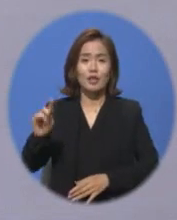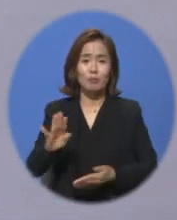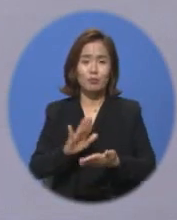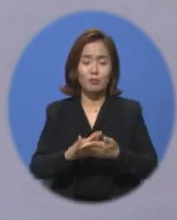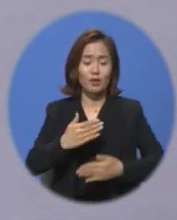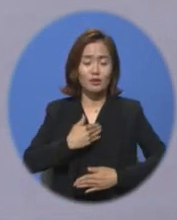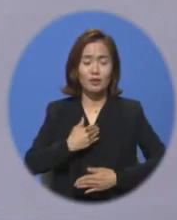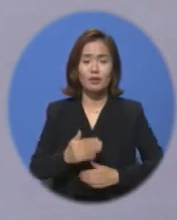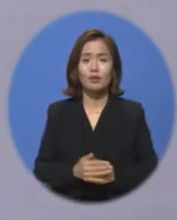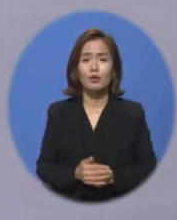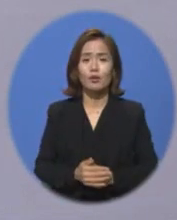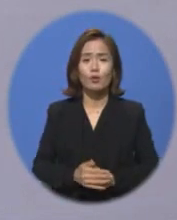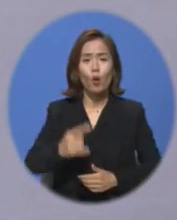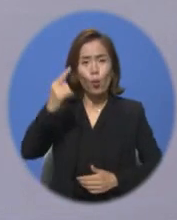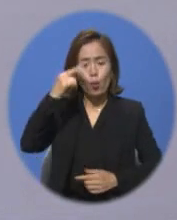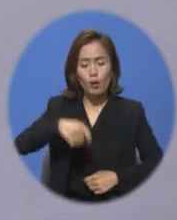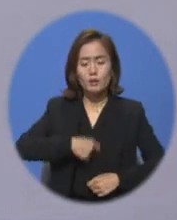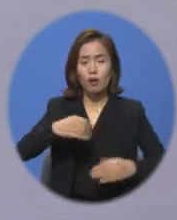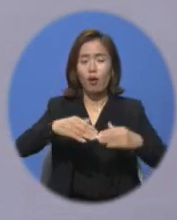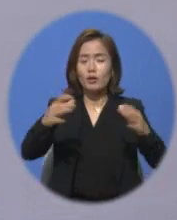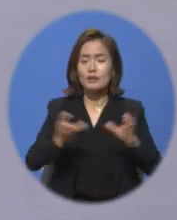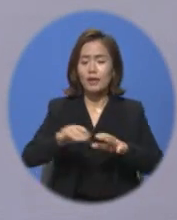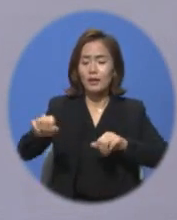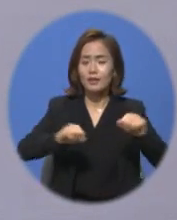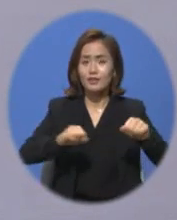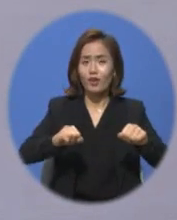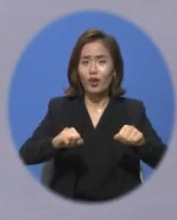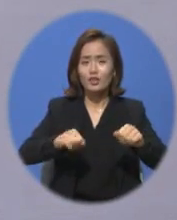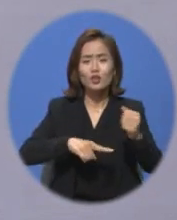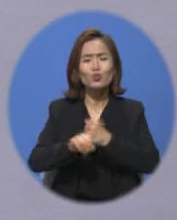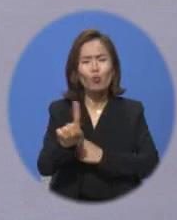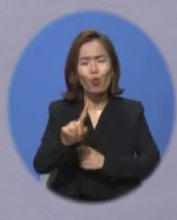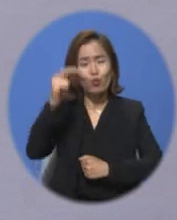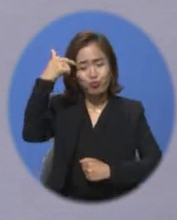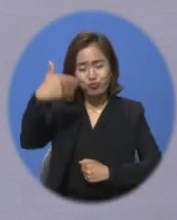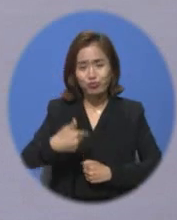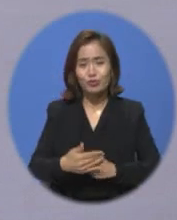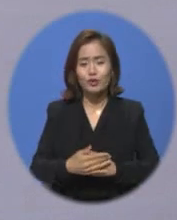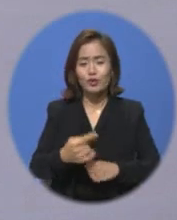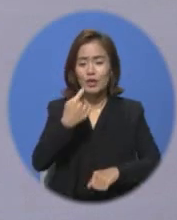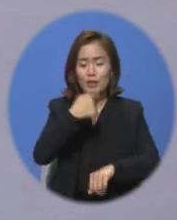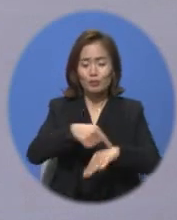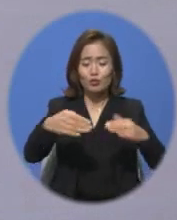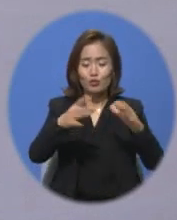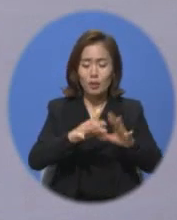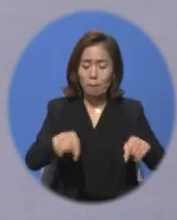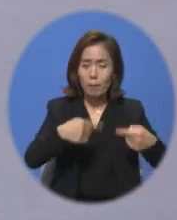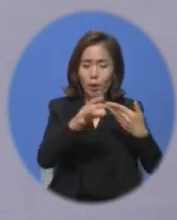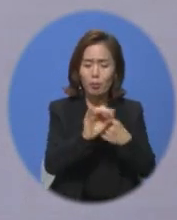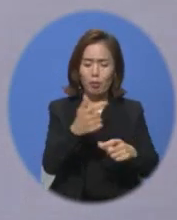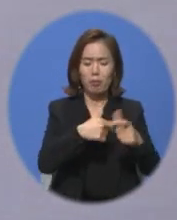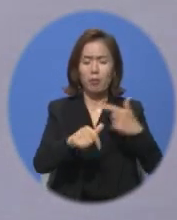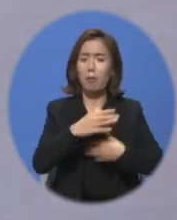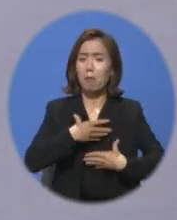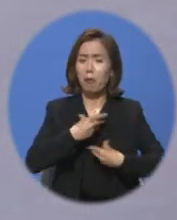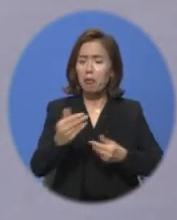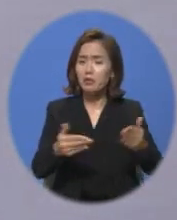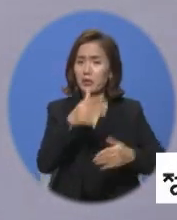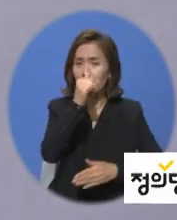많은사람들이 제가왜정의당에서활동하는지묻습니다 .그들